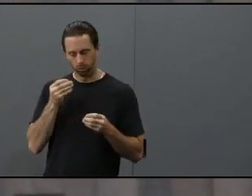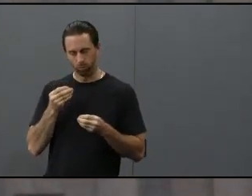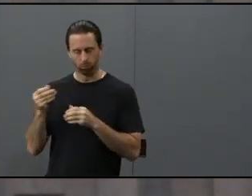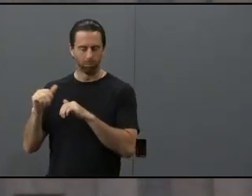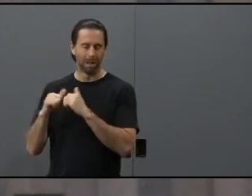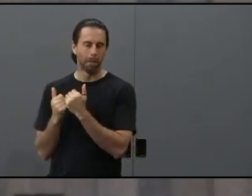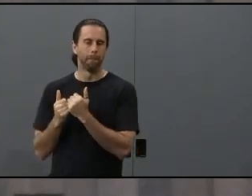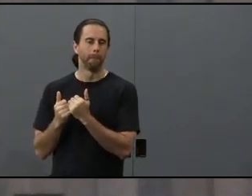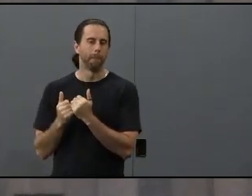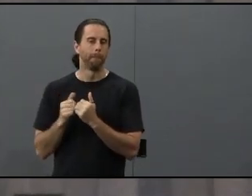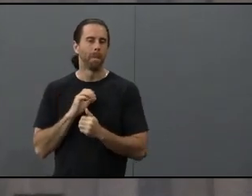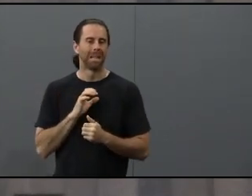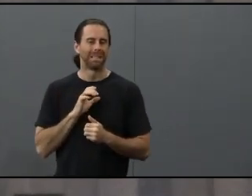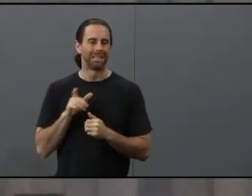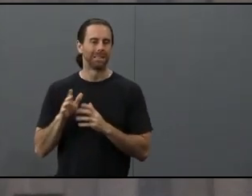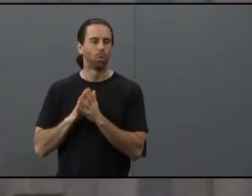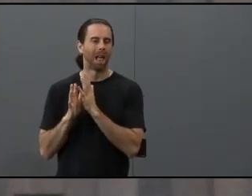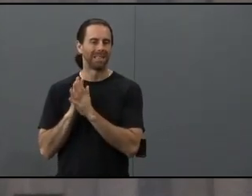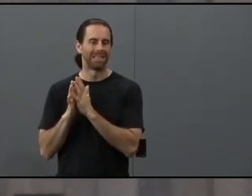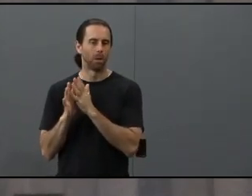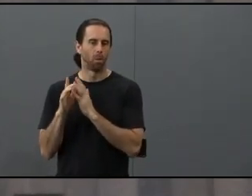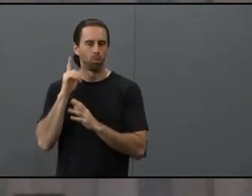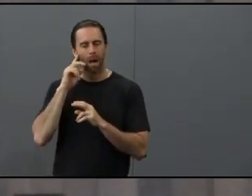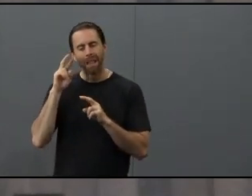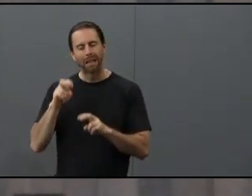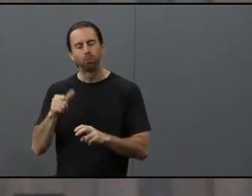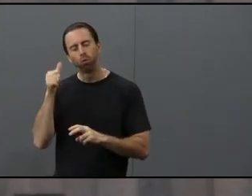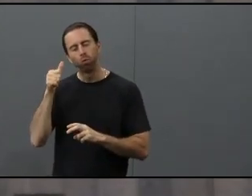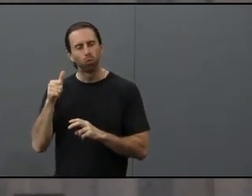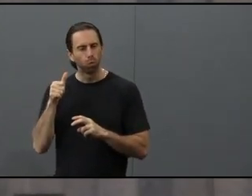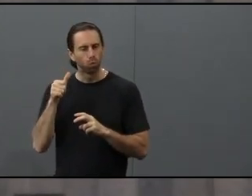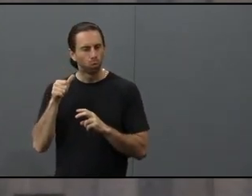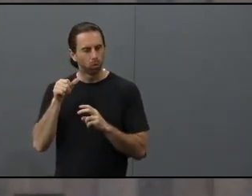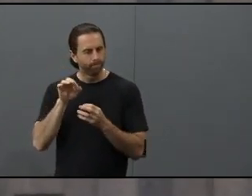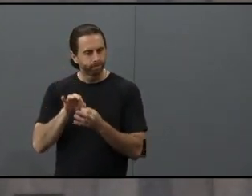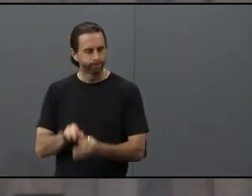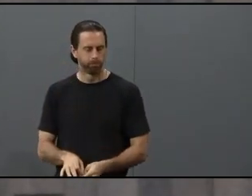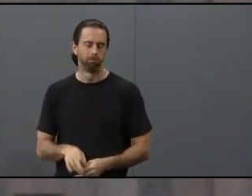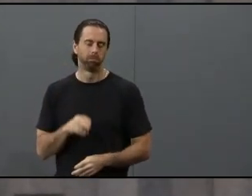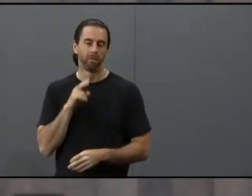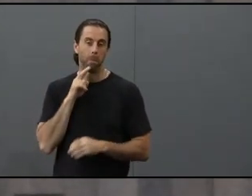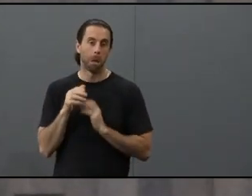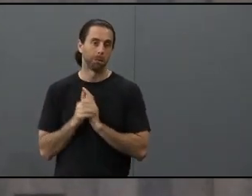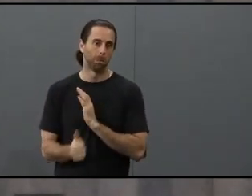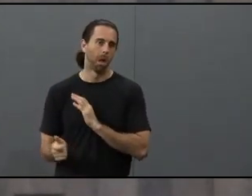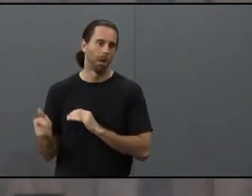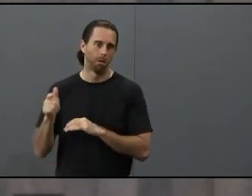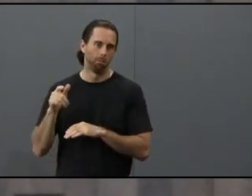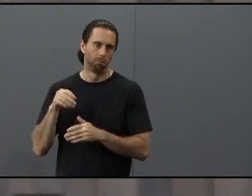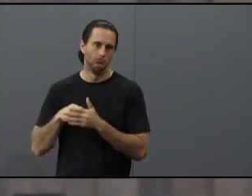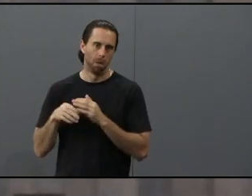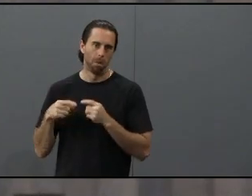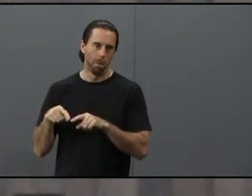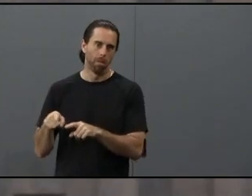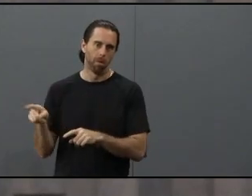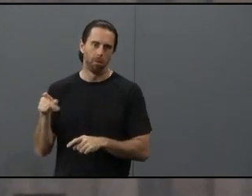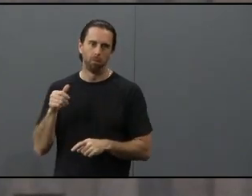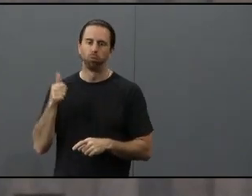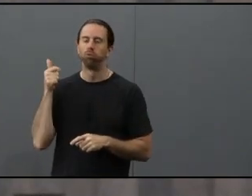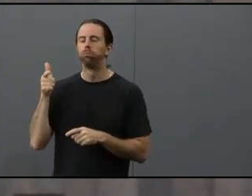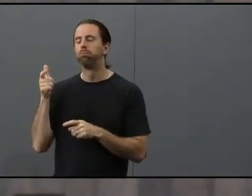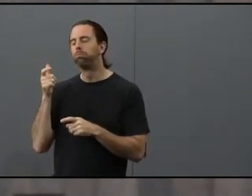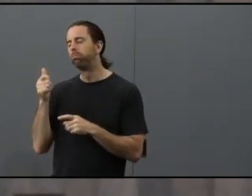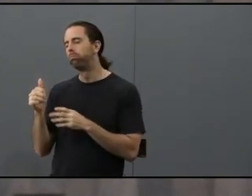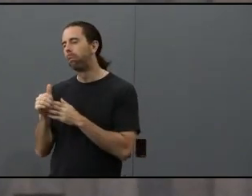équipes de police circulation pour une analyse beaucoup plus fine ils sont vraiment les experts dans le domaine ils vont être le mieux placé pour nous